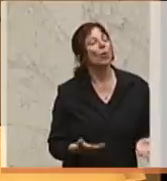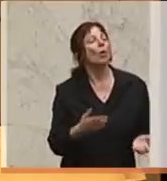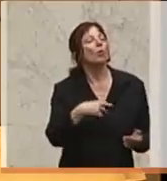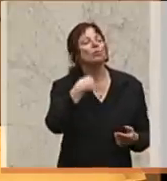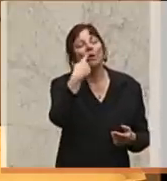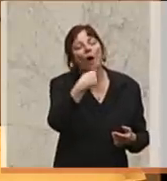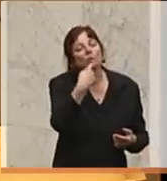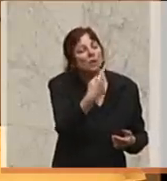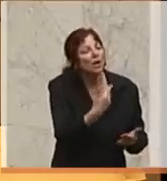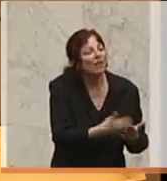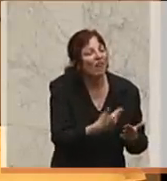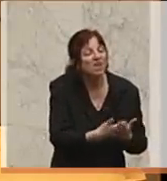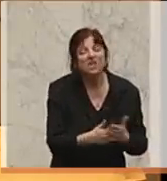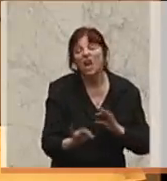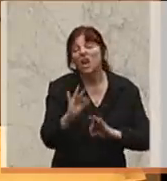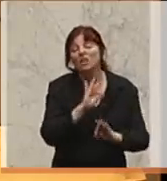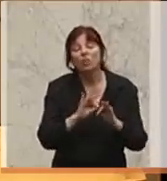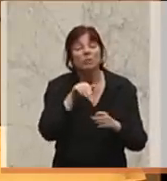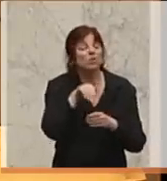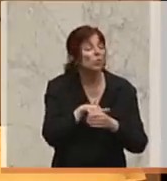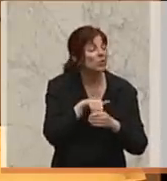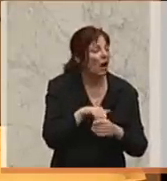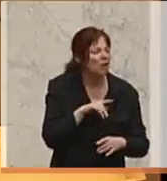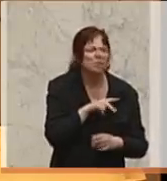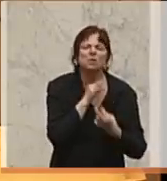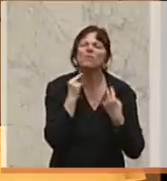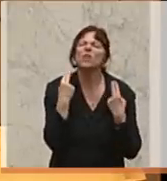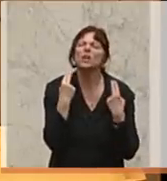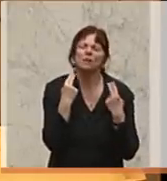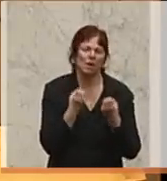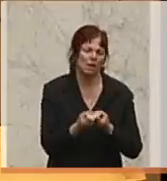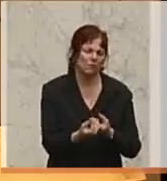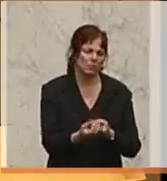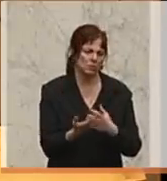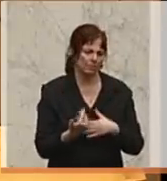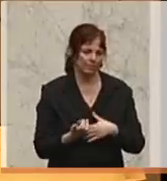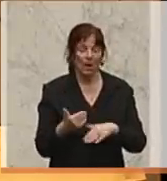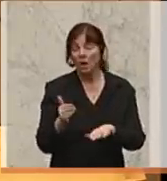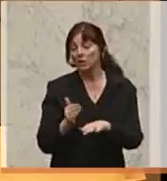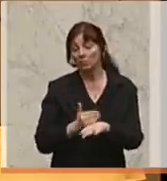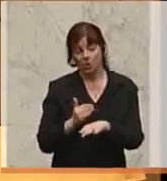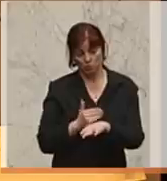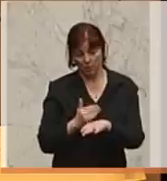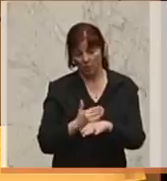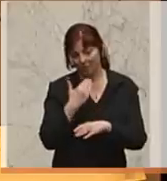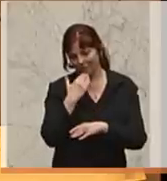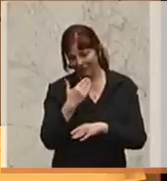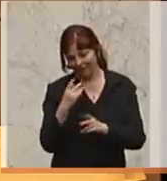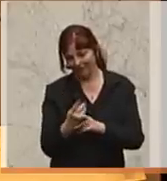Informationsgehalt. Es ist ja so wahnsinnig wichtig. Die Beispiele, dankenswerterweise sind ja die Inserate aufgelistet.